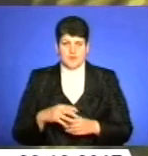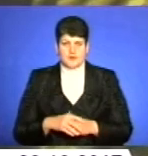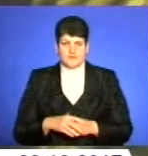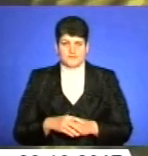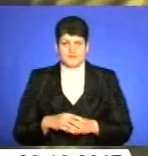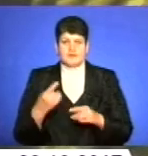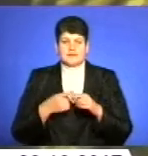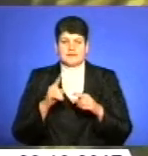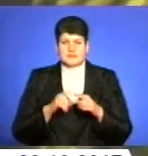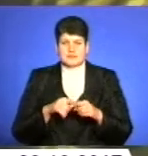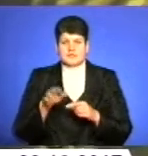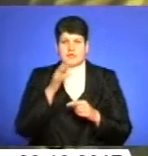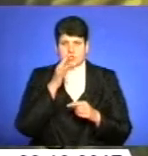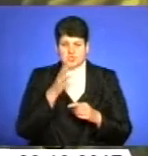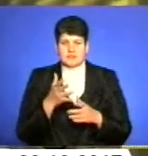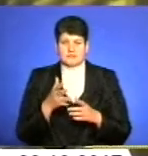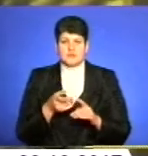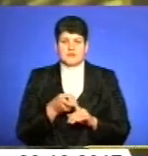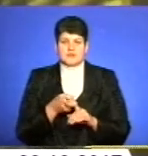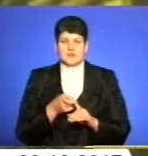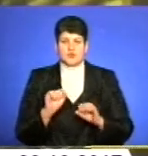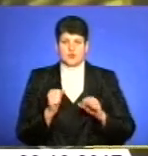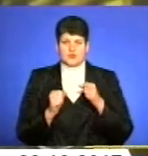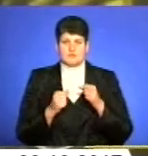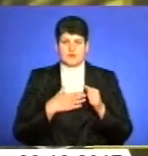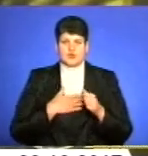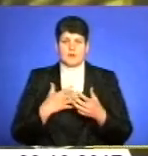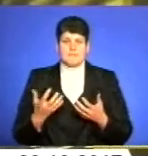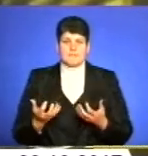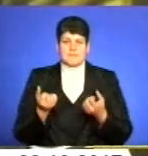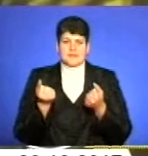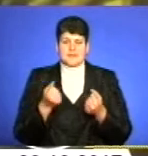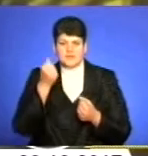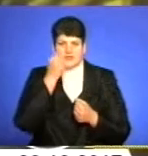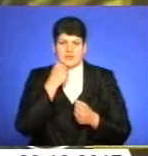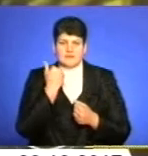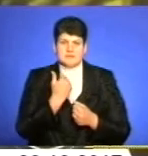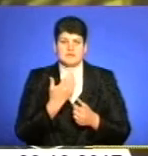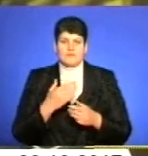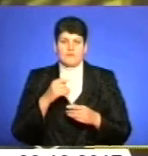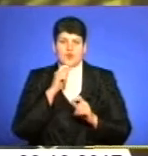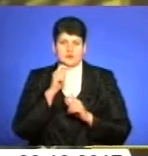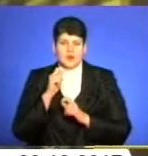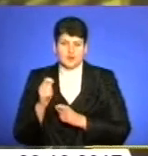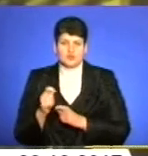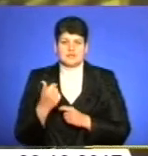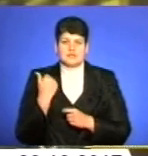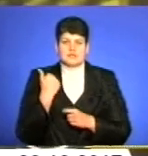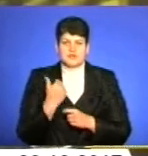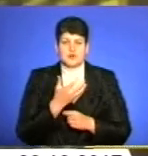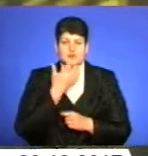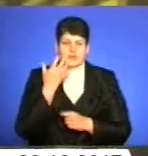ви стали для нас друзями, нашою головною підтримкою. Ми вам вдячні за ваші подарунки, за вашу